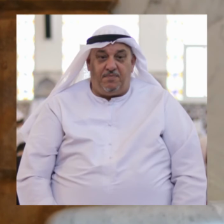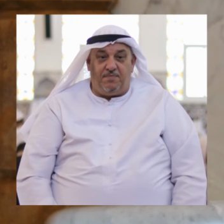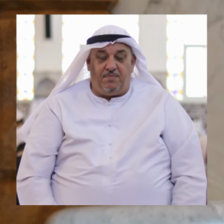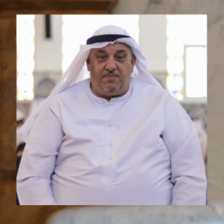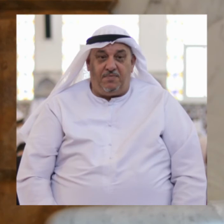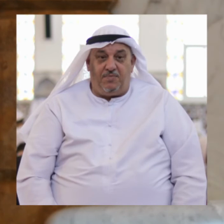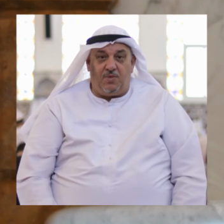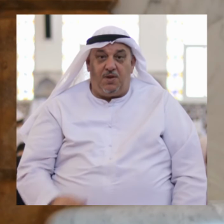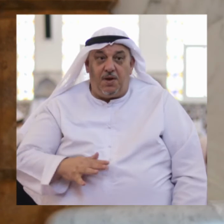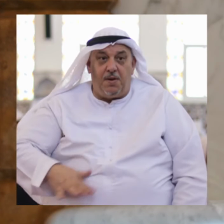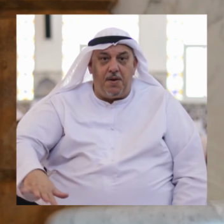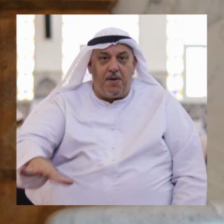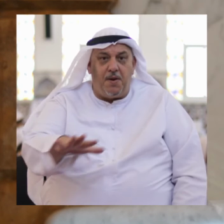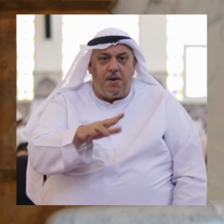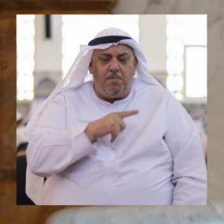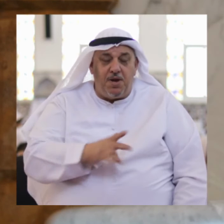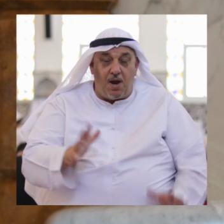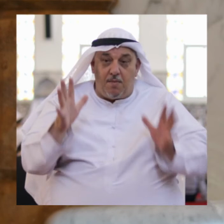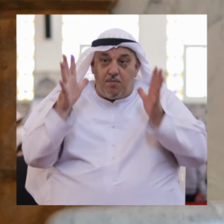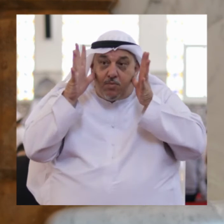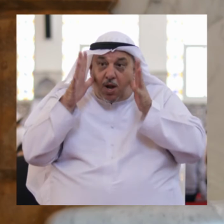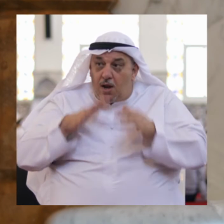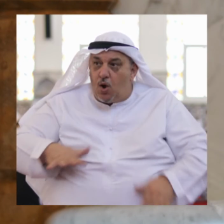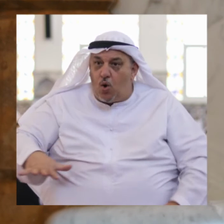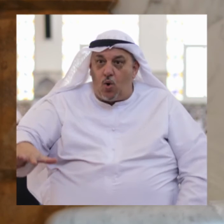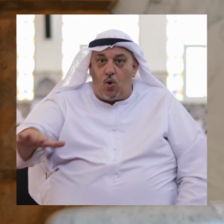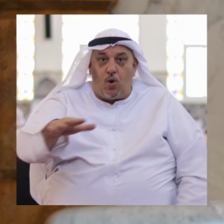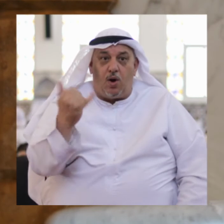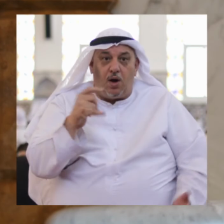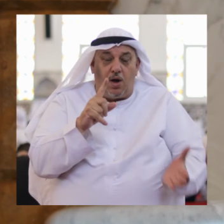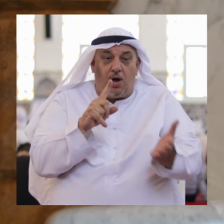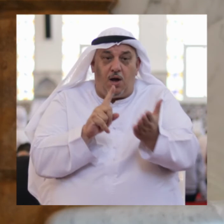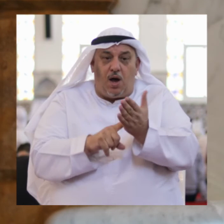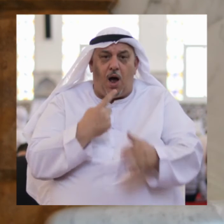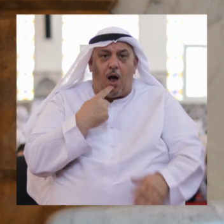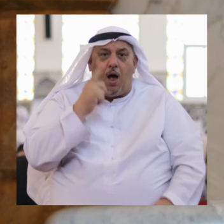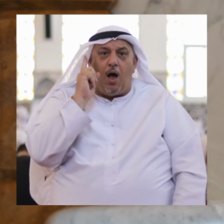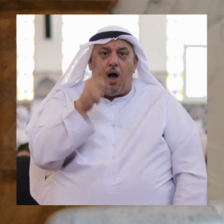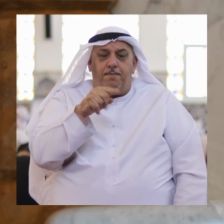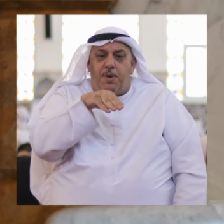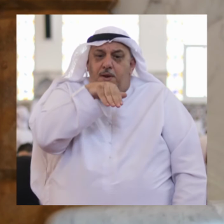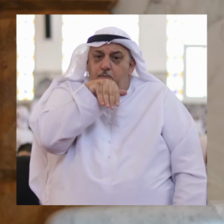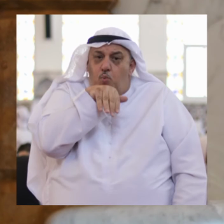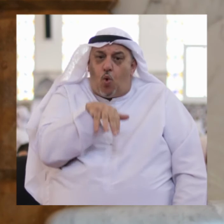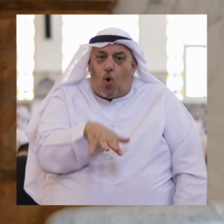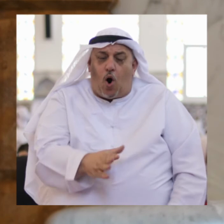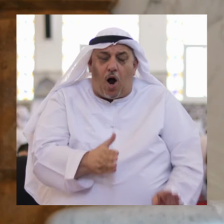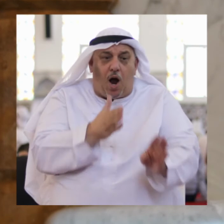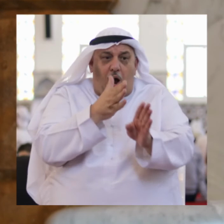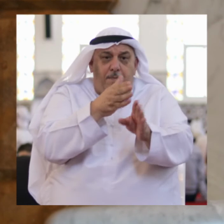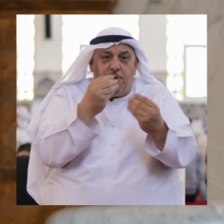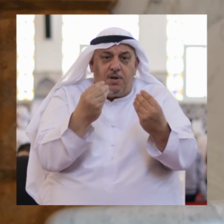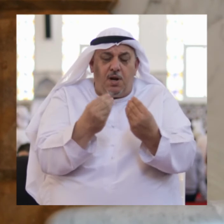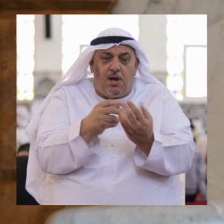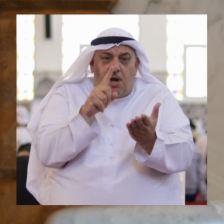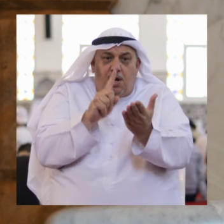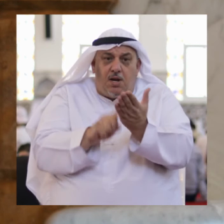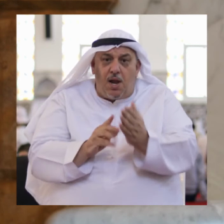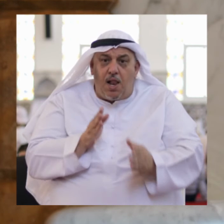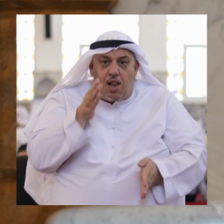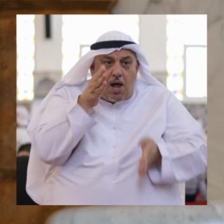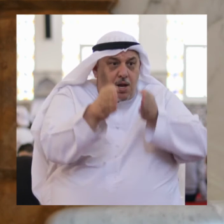ايها المصلون لقد امرنا النبي صلى الله عليه وسلم بزياره